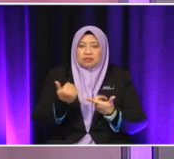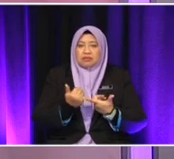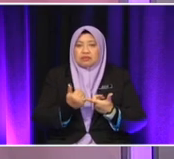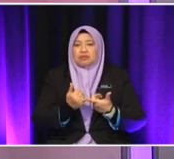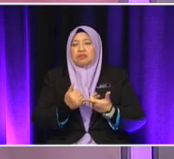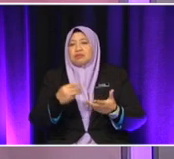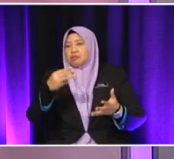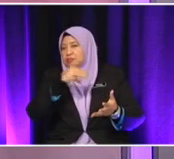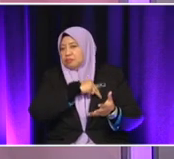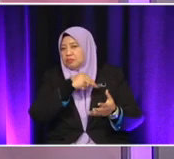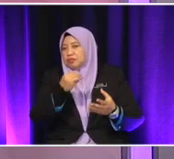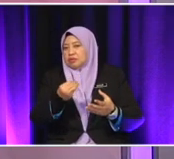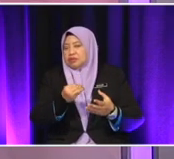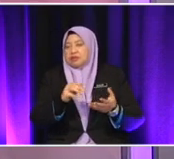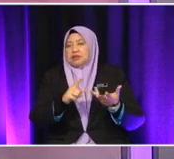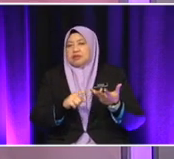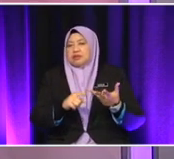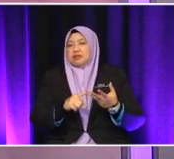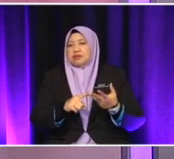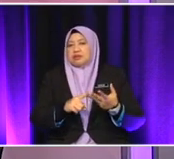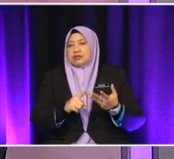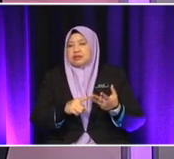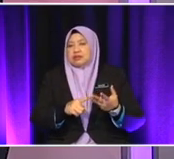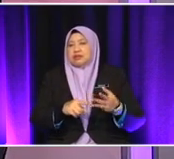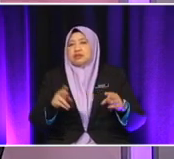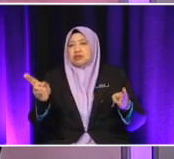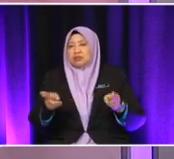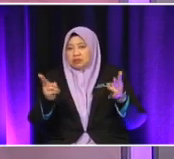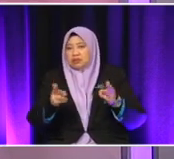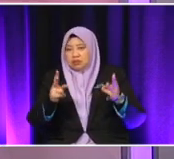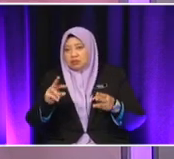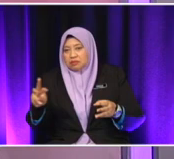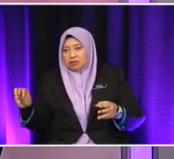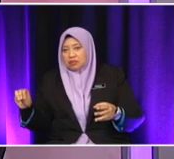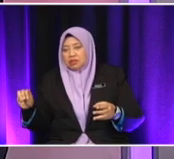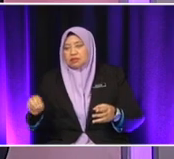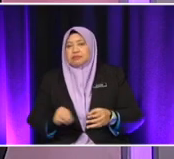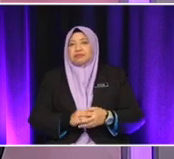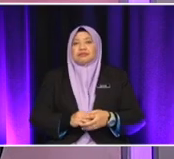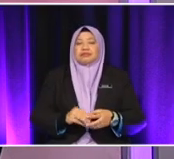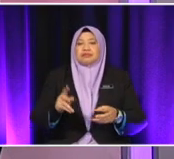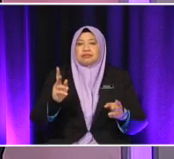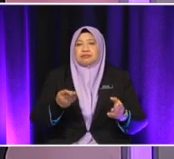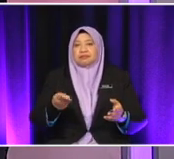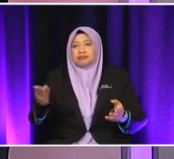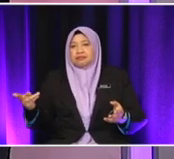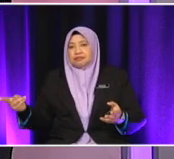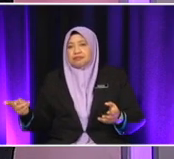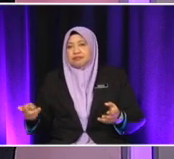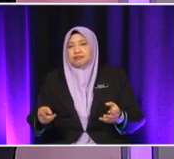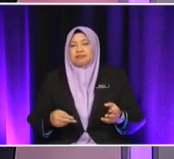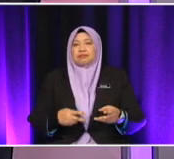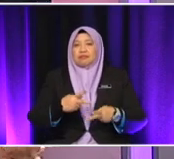dan kita ada Usahawan Oke pengeluaran adalah bahan yang kita gunakan di dalam proses